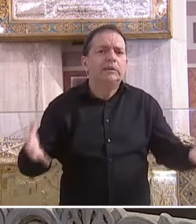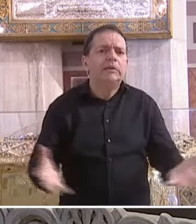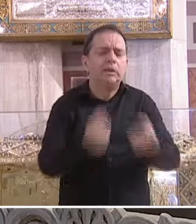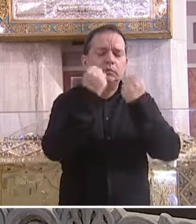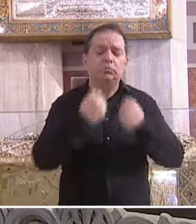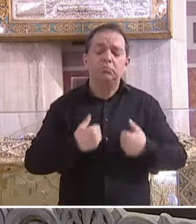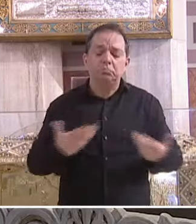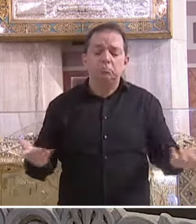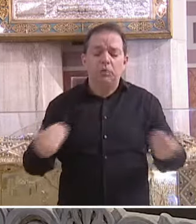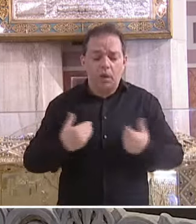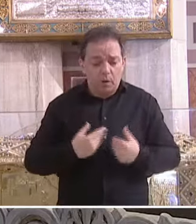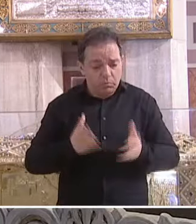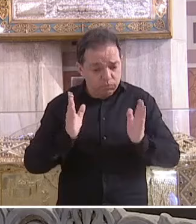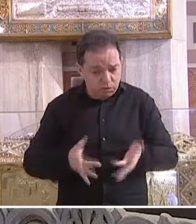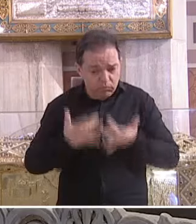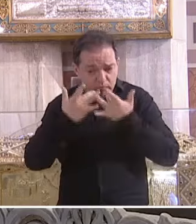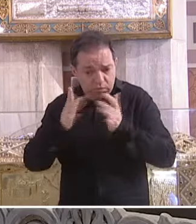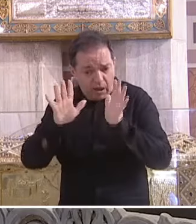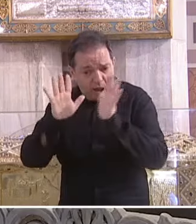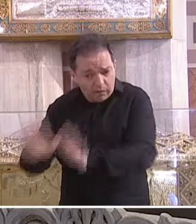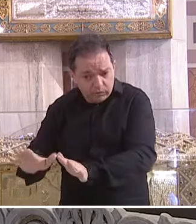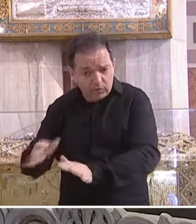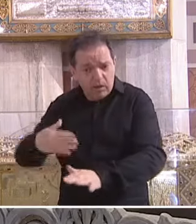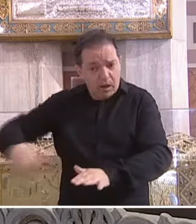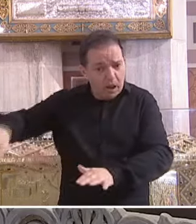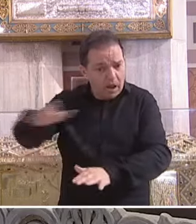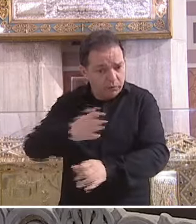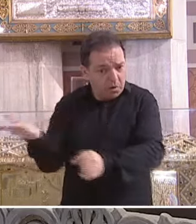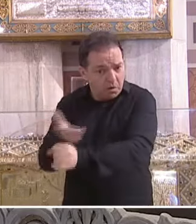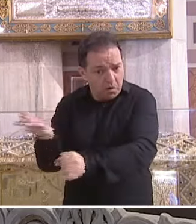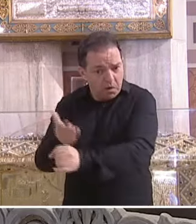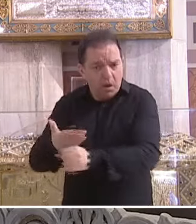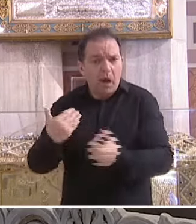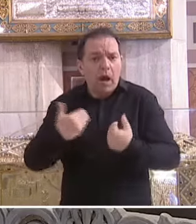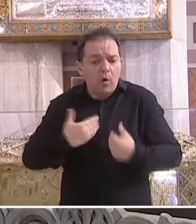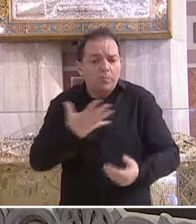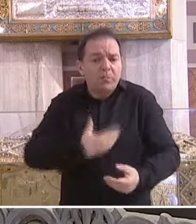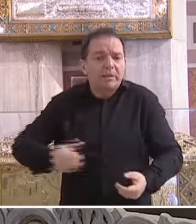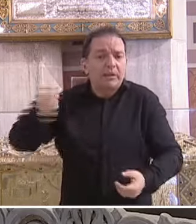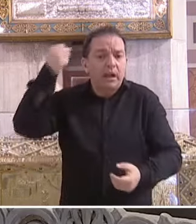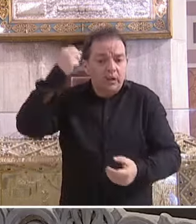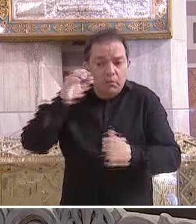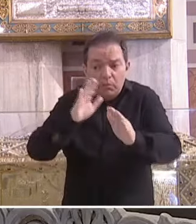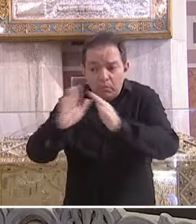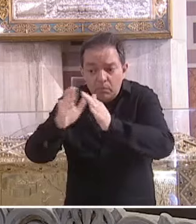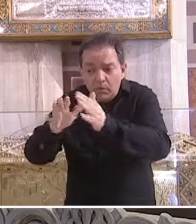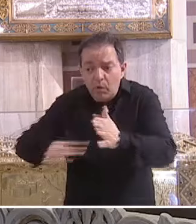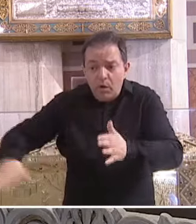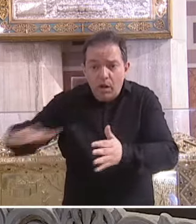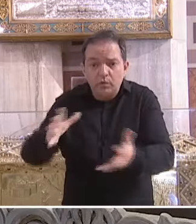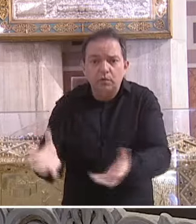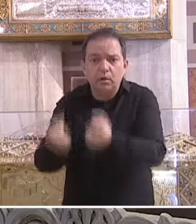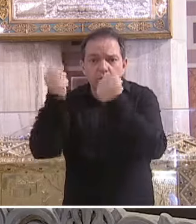Έλεγε, πώς να εγκαταλείψω το ποίμνιό μου. Είμαι Πατριάρχης για να σώσω τον λαό